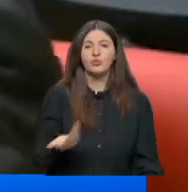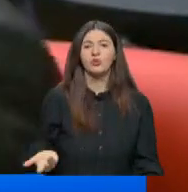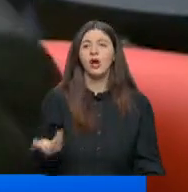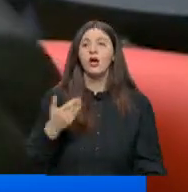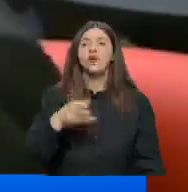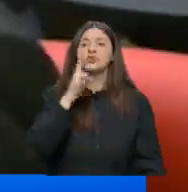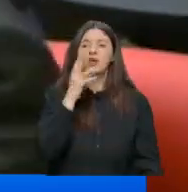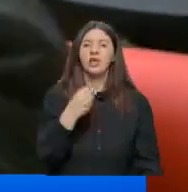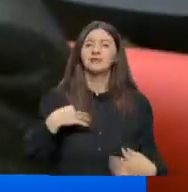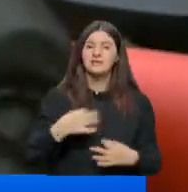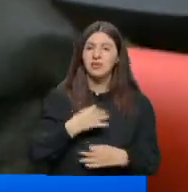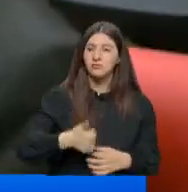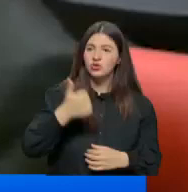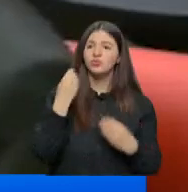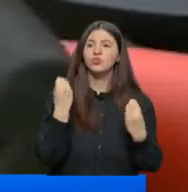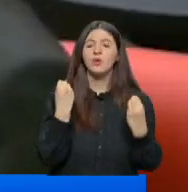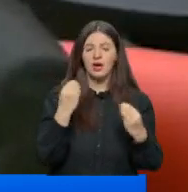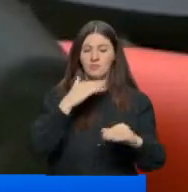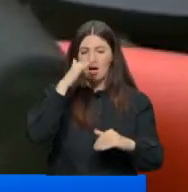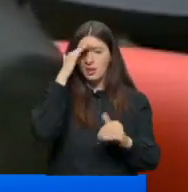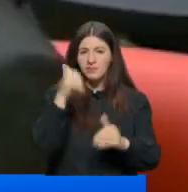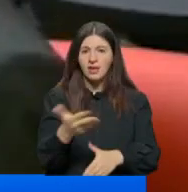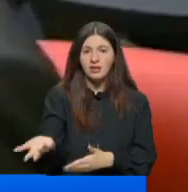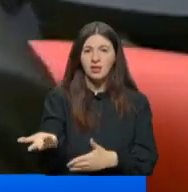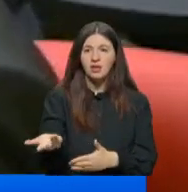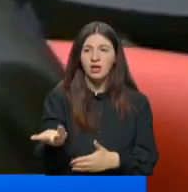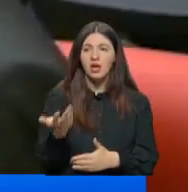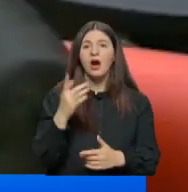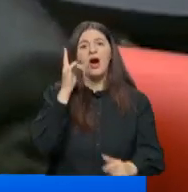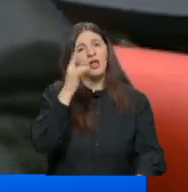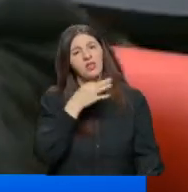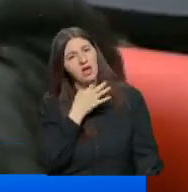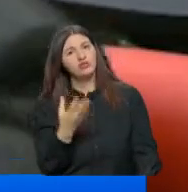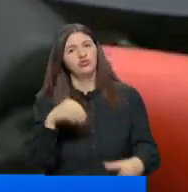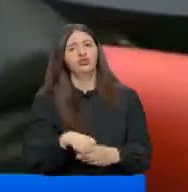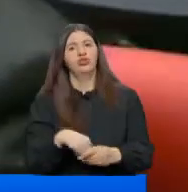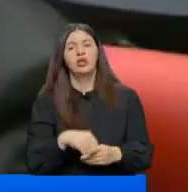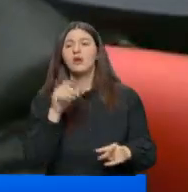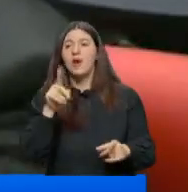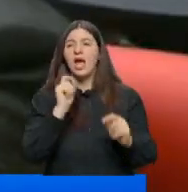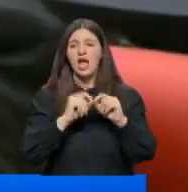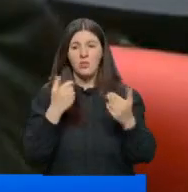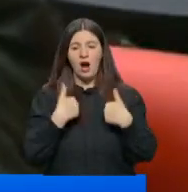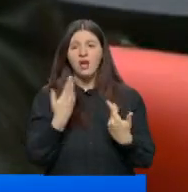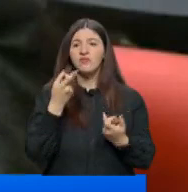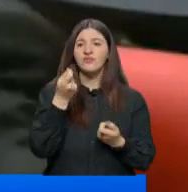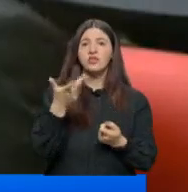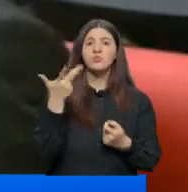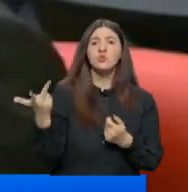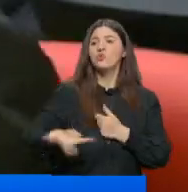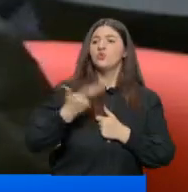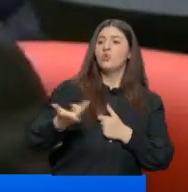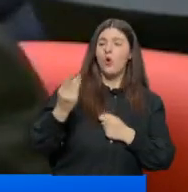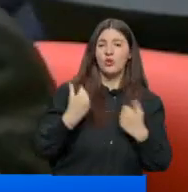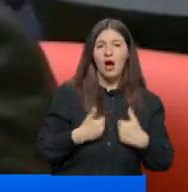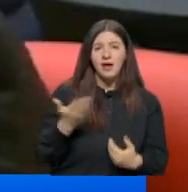Ve son olarak Sayın Başkanım, mübarek bayram geldi. Allah için bu ekonomik tabloda fiyatların bu noktaya